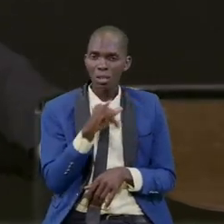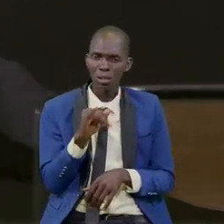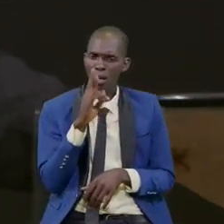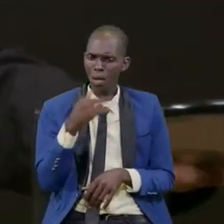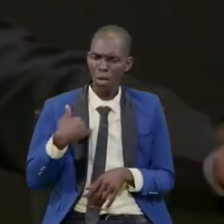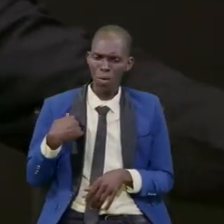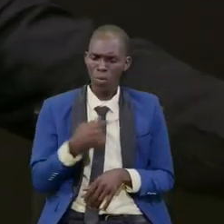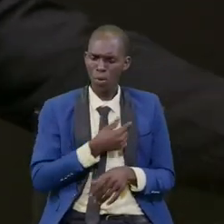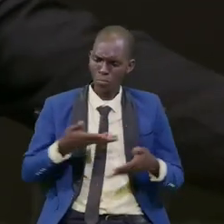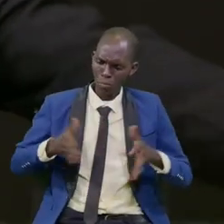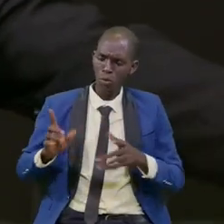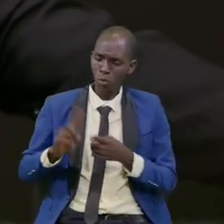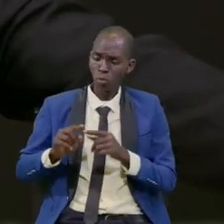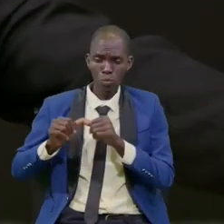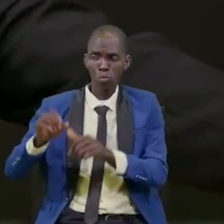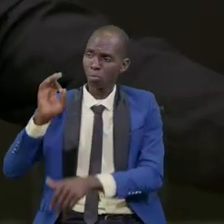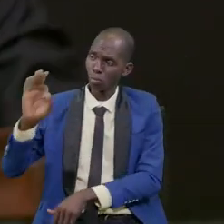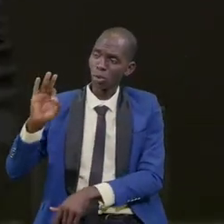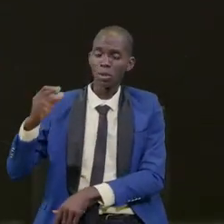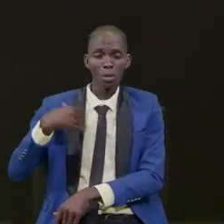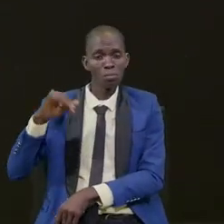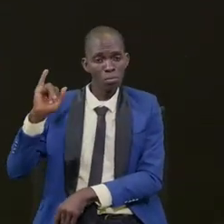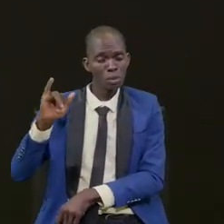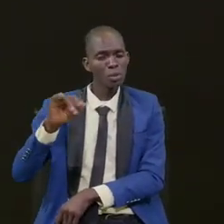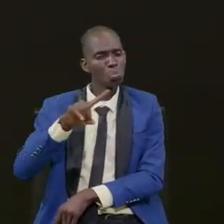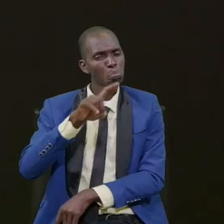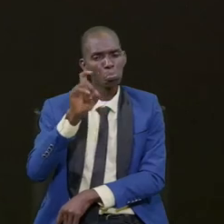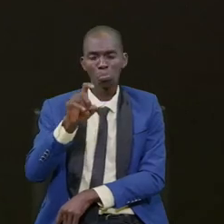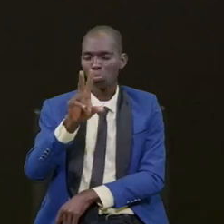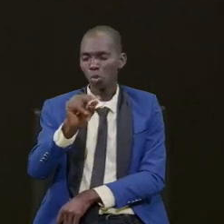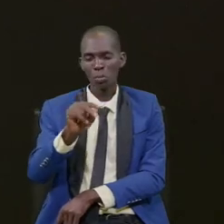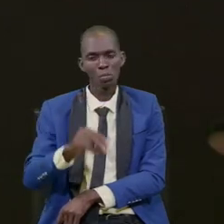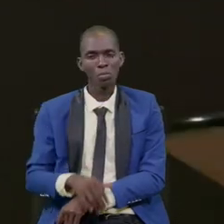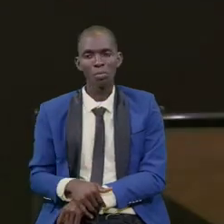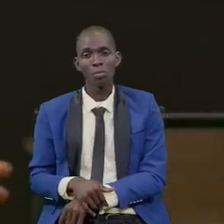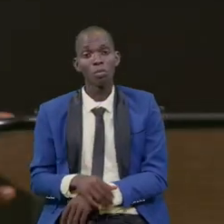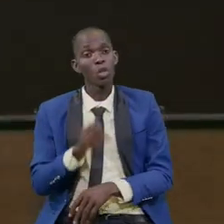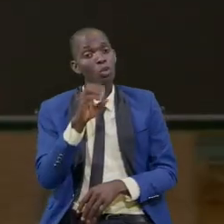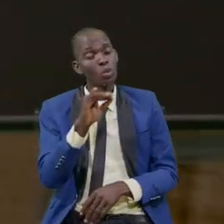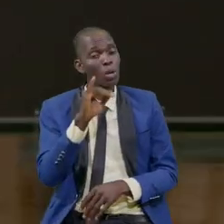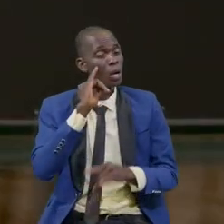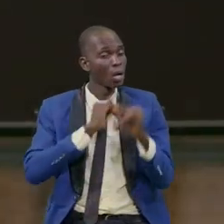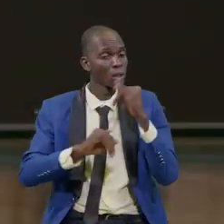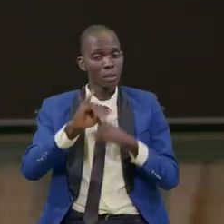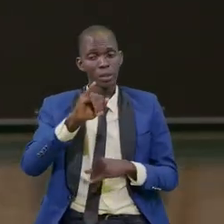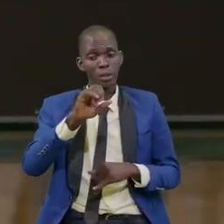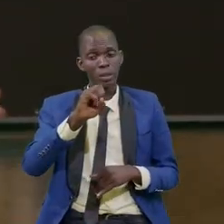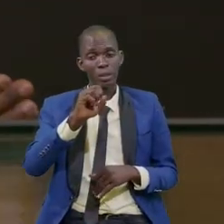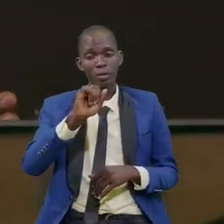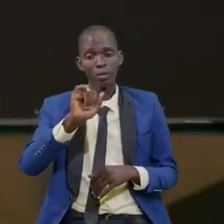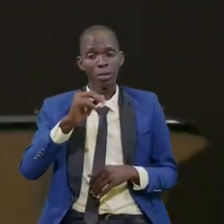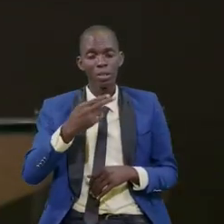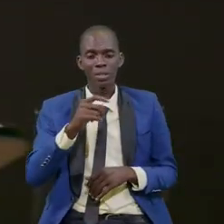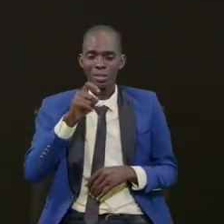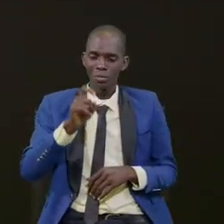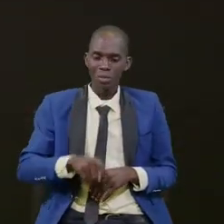nous permet de continuer de prêcher la parole? Non. Donc, Esaïe a besoin de